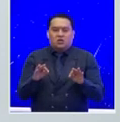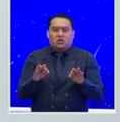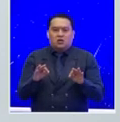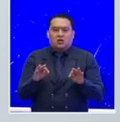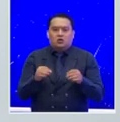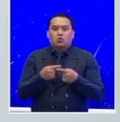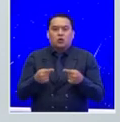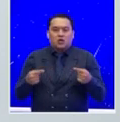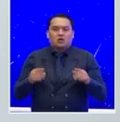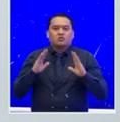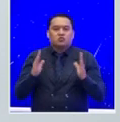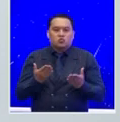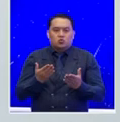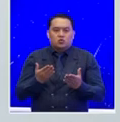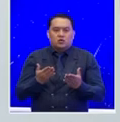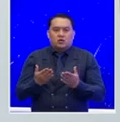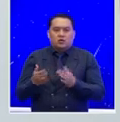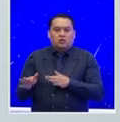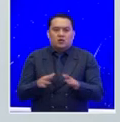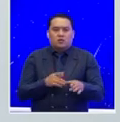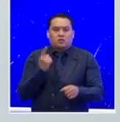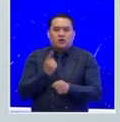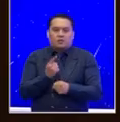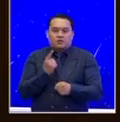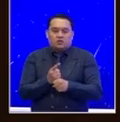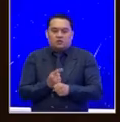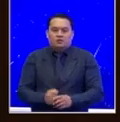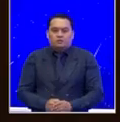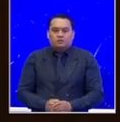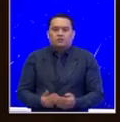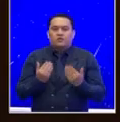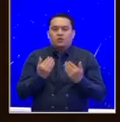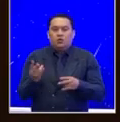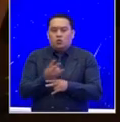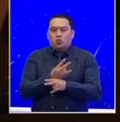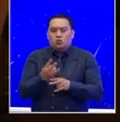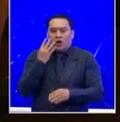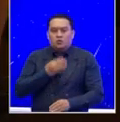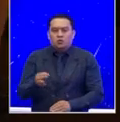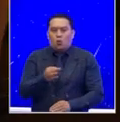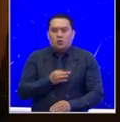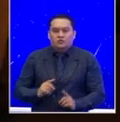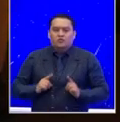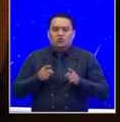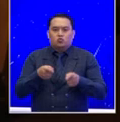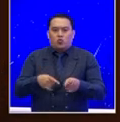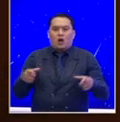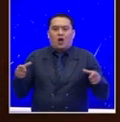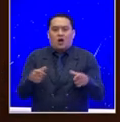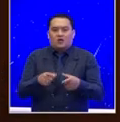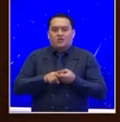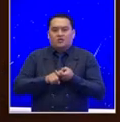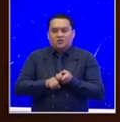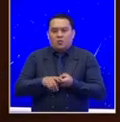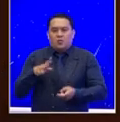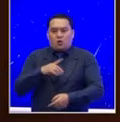в других случаях он передвигаться не имеет права. Сегодня ночью на территории Алматинской области вступил в силу карантин, в связи с